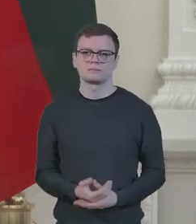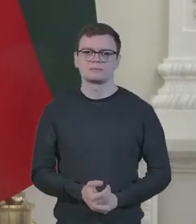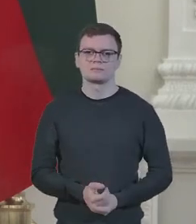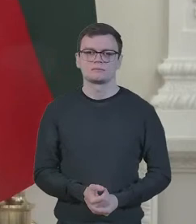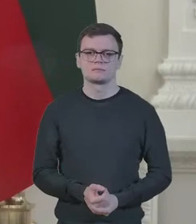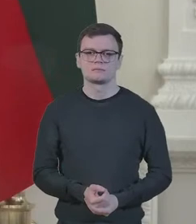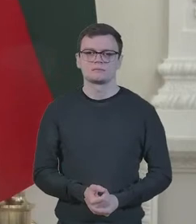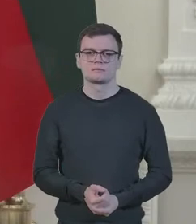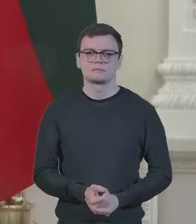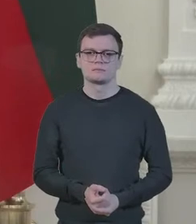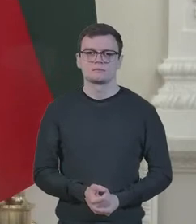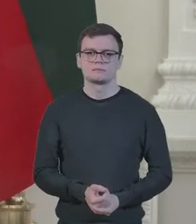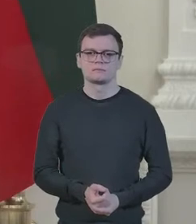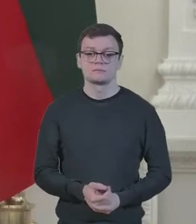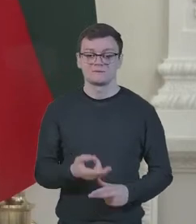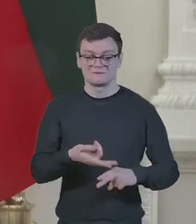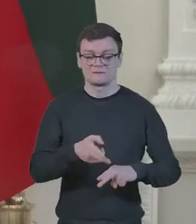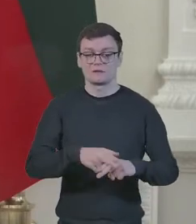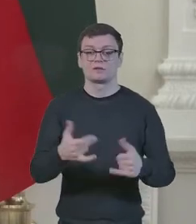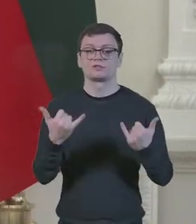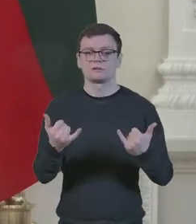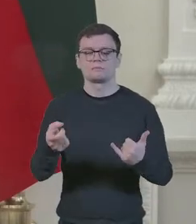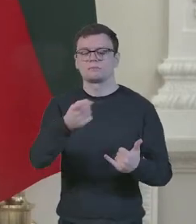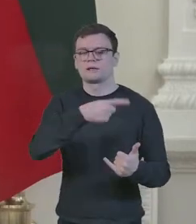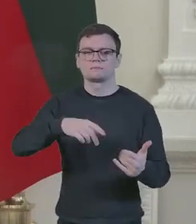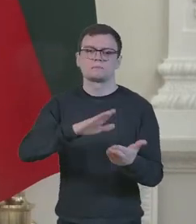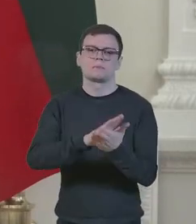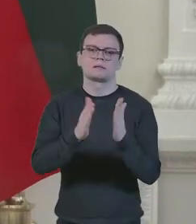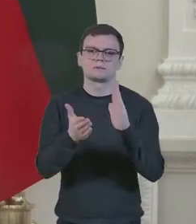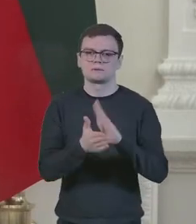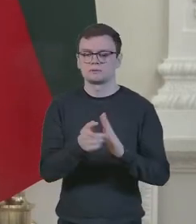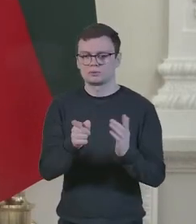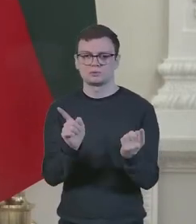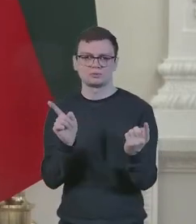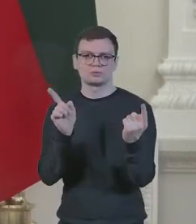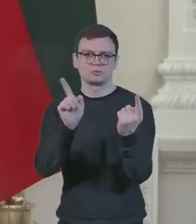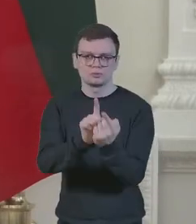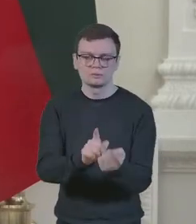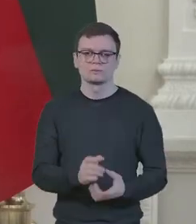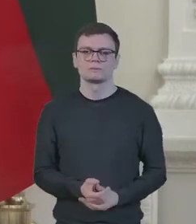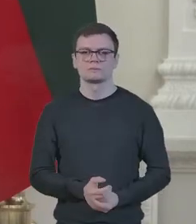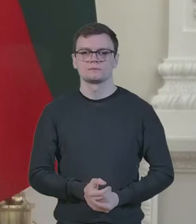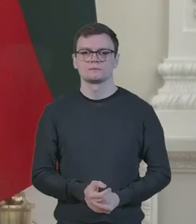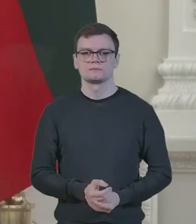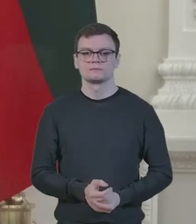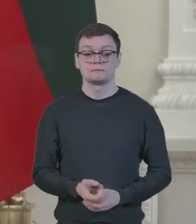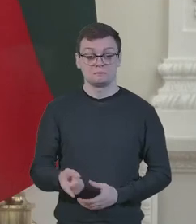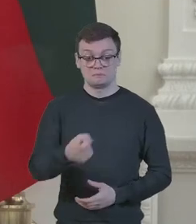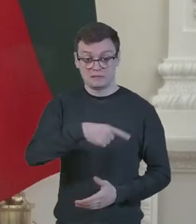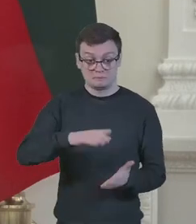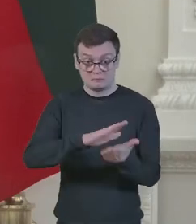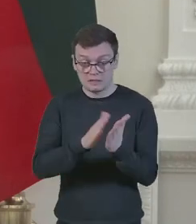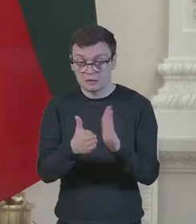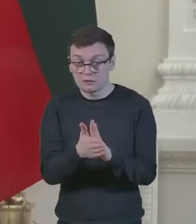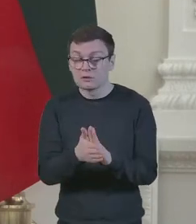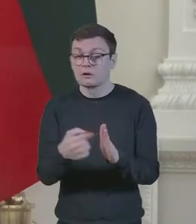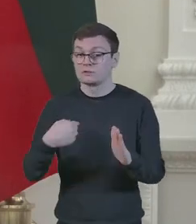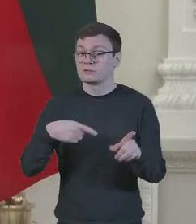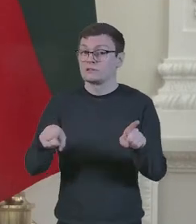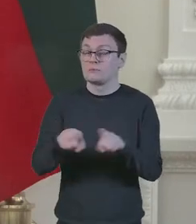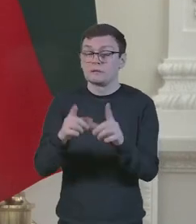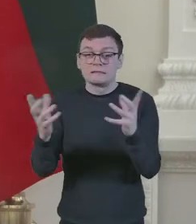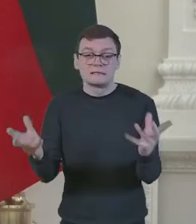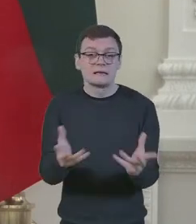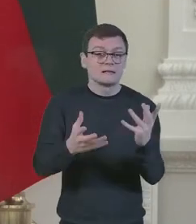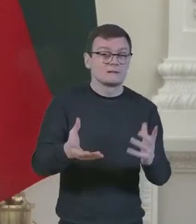kodėl mes rengiamės šiems susitikimams ir rengiamės ne tik mes. Aš esu paraginęs